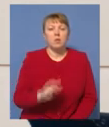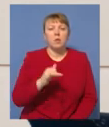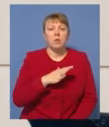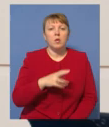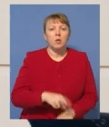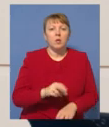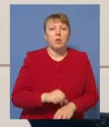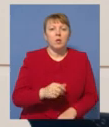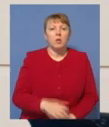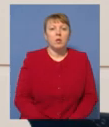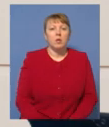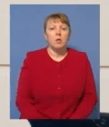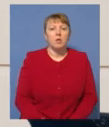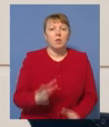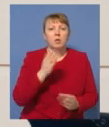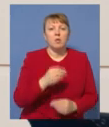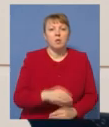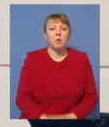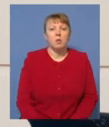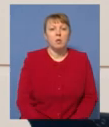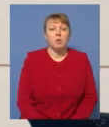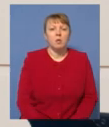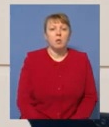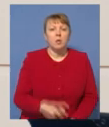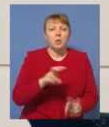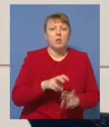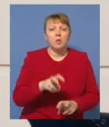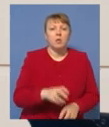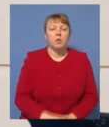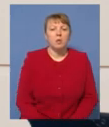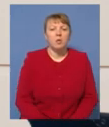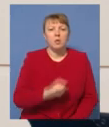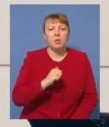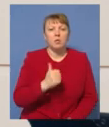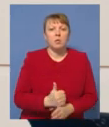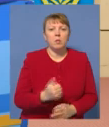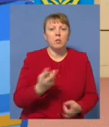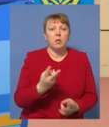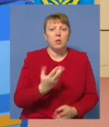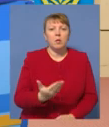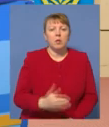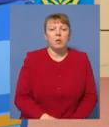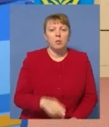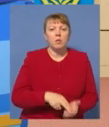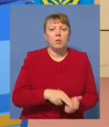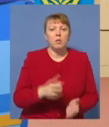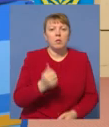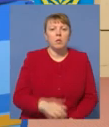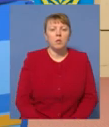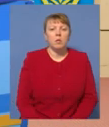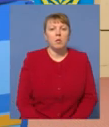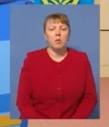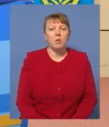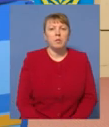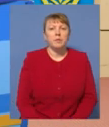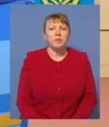уголовного преследования и в целом обеспечить объективность расследования. То есть вот это самая главная необходимость, да, перехода? Да, необходимость. И, как